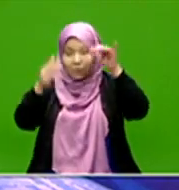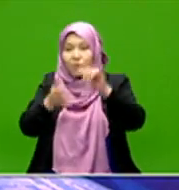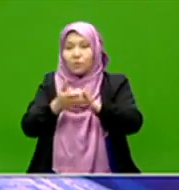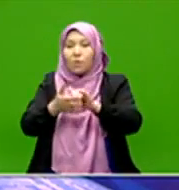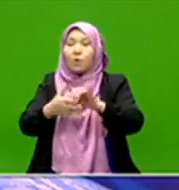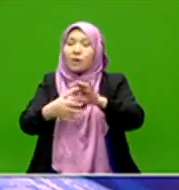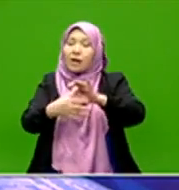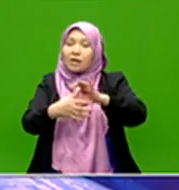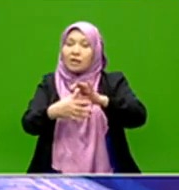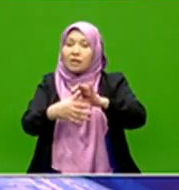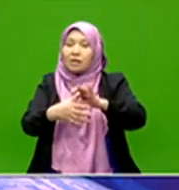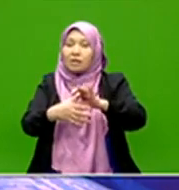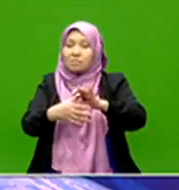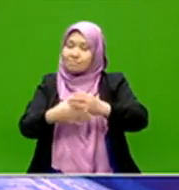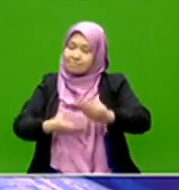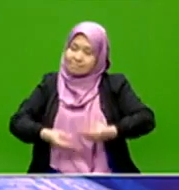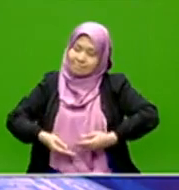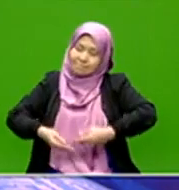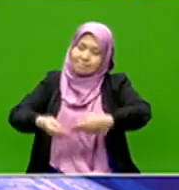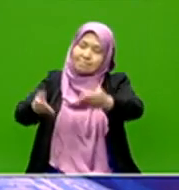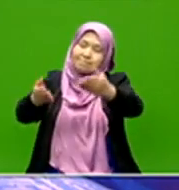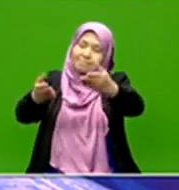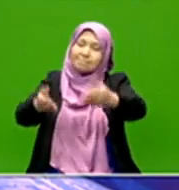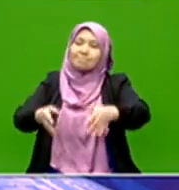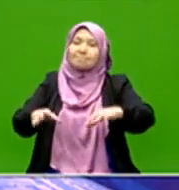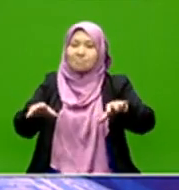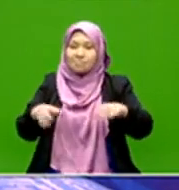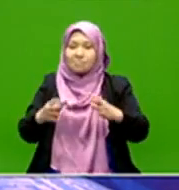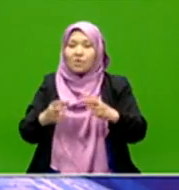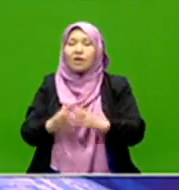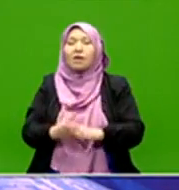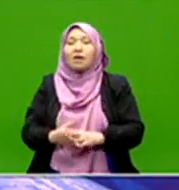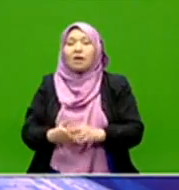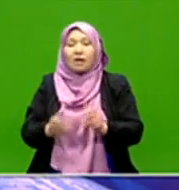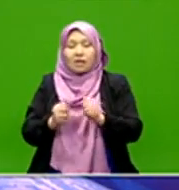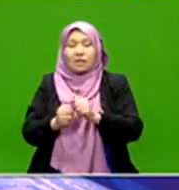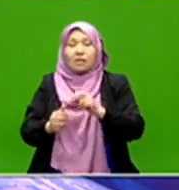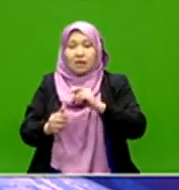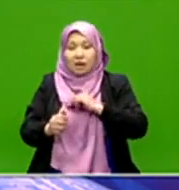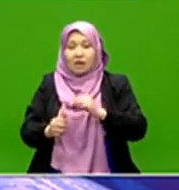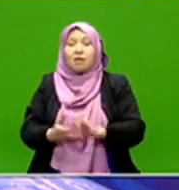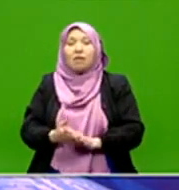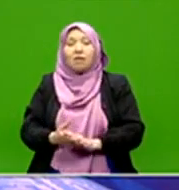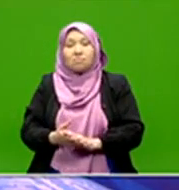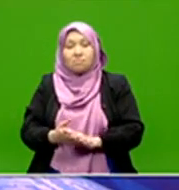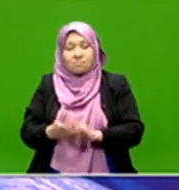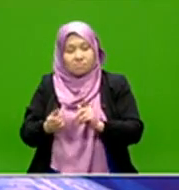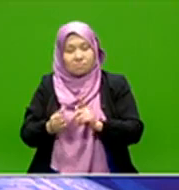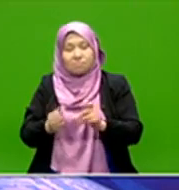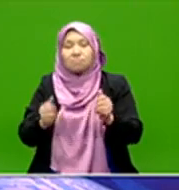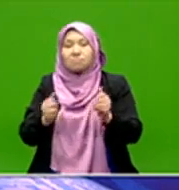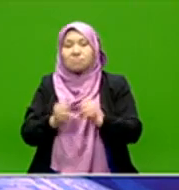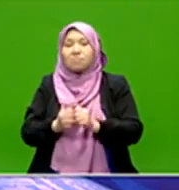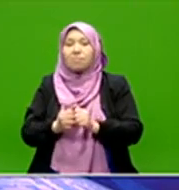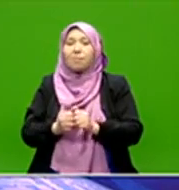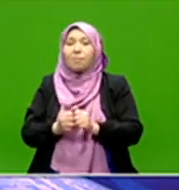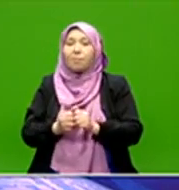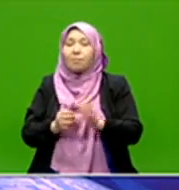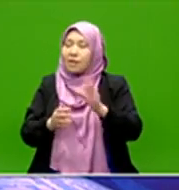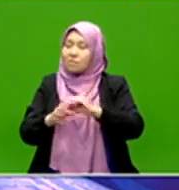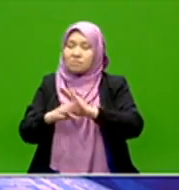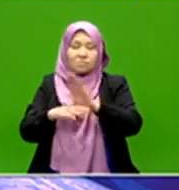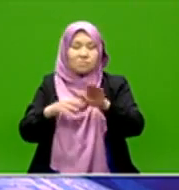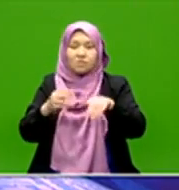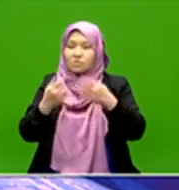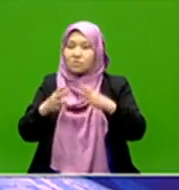korban. Juga buat ibu mertua saya, Puan Nolia Jamain di Sungai Petani Kedah, dan juga semualah